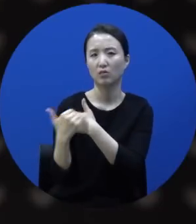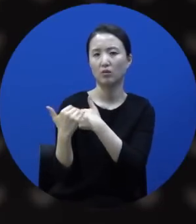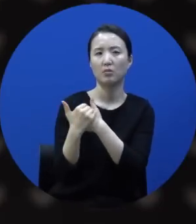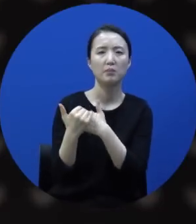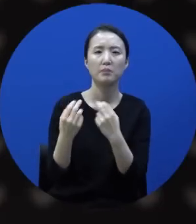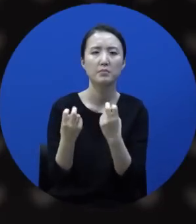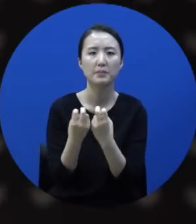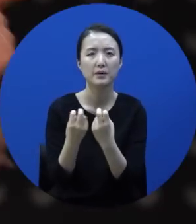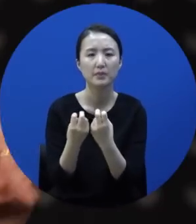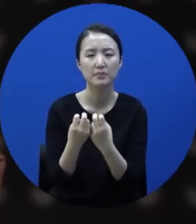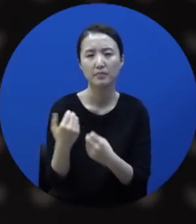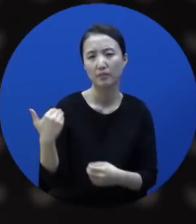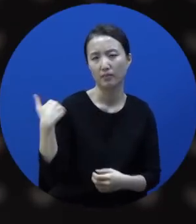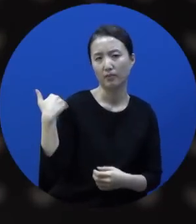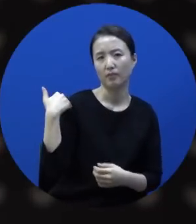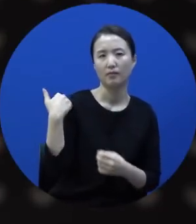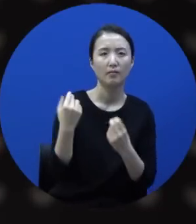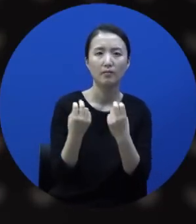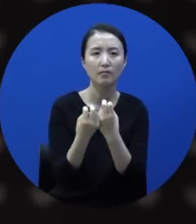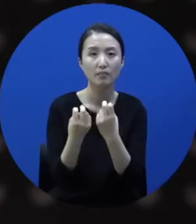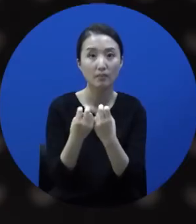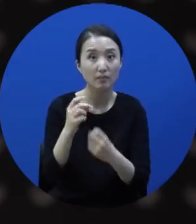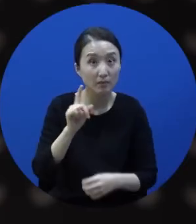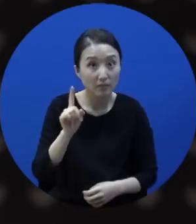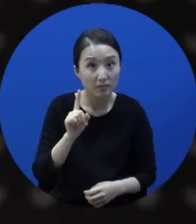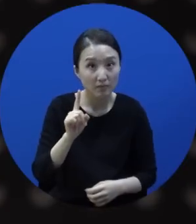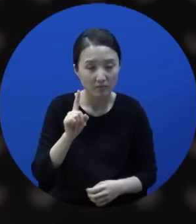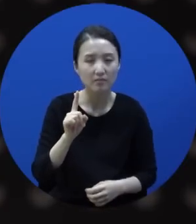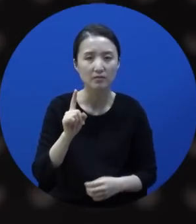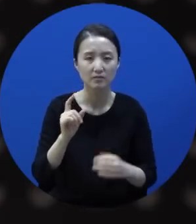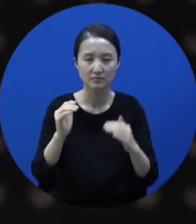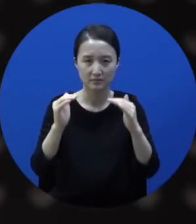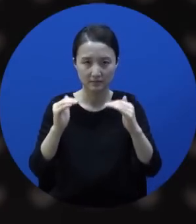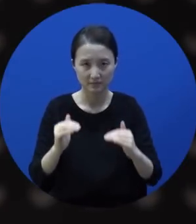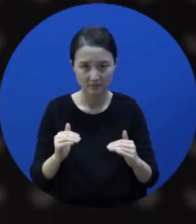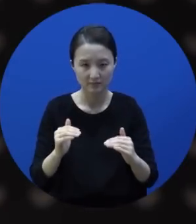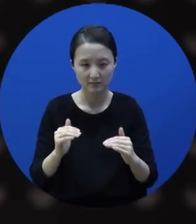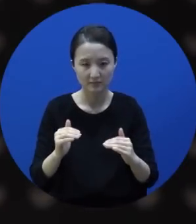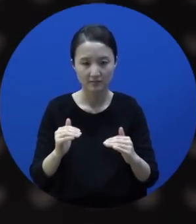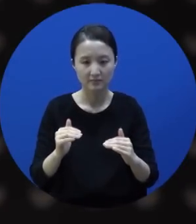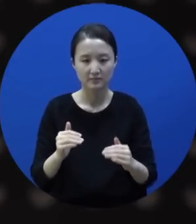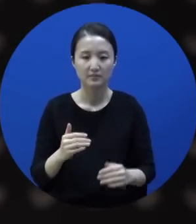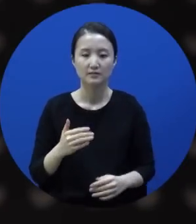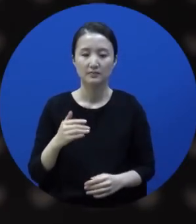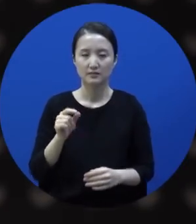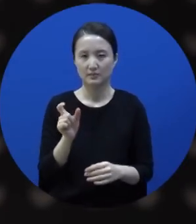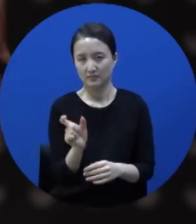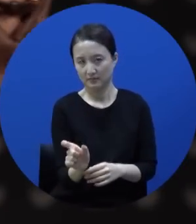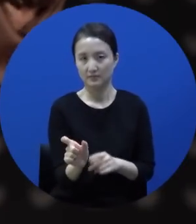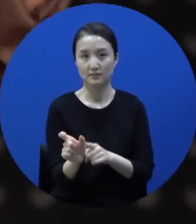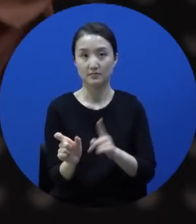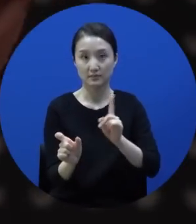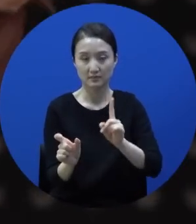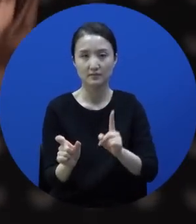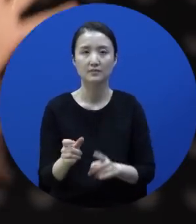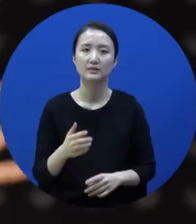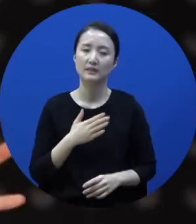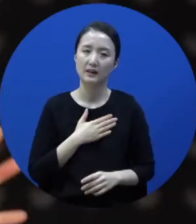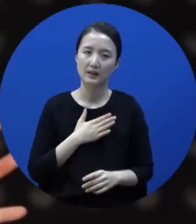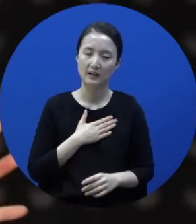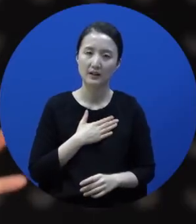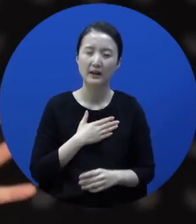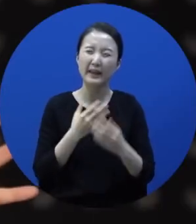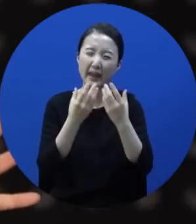찾을 수 있게 하려면 그 미디어 안에 어떻게 표현해야 되냐면 그러면 오케이 내가 뭔가 상품에